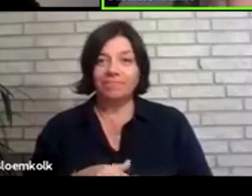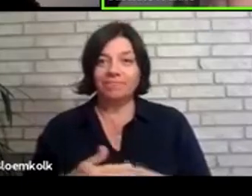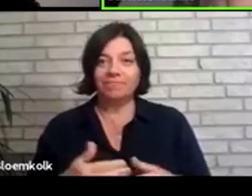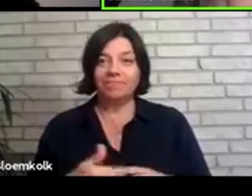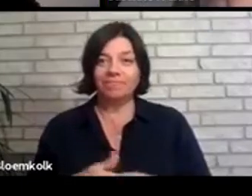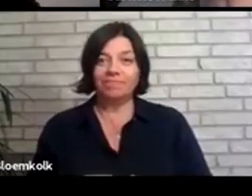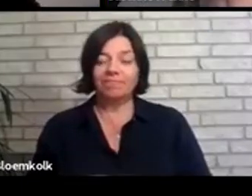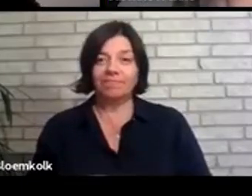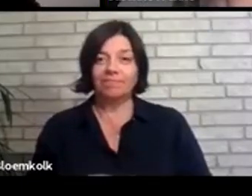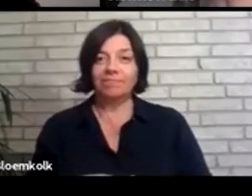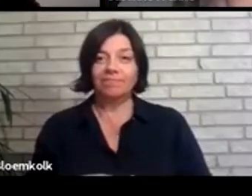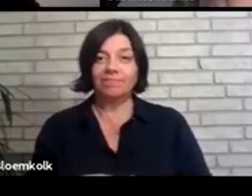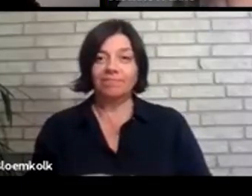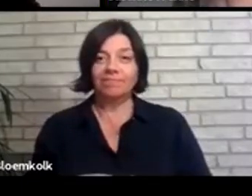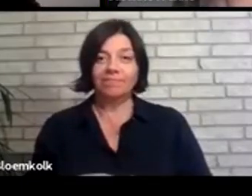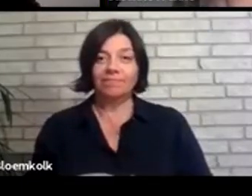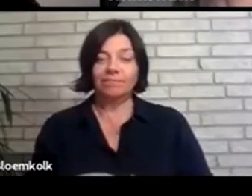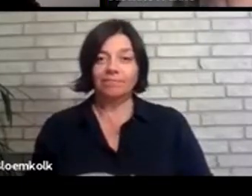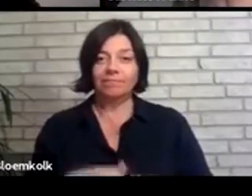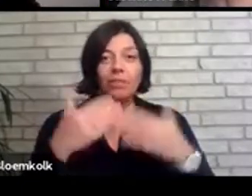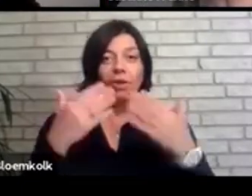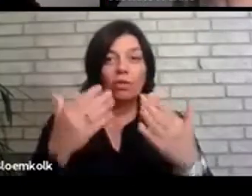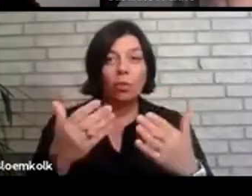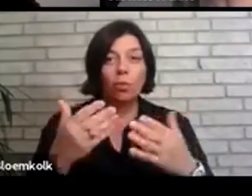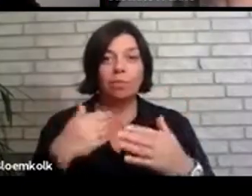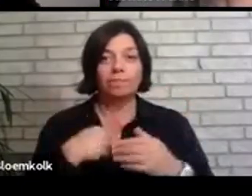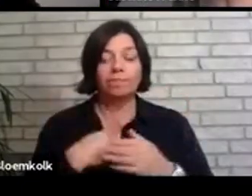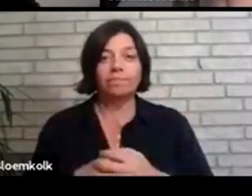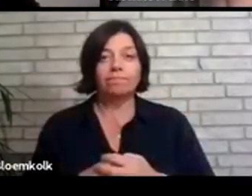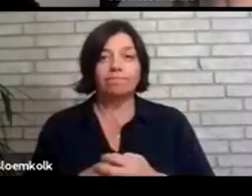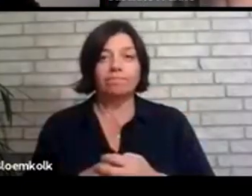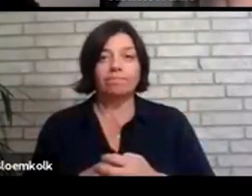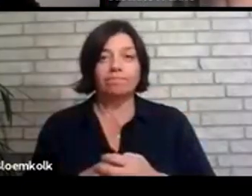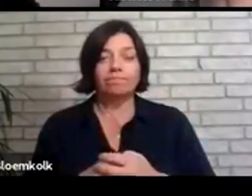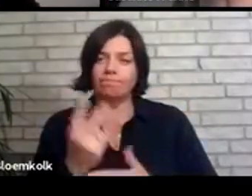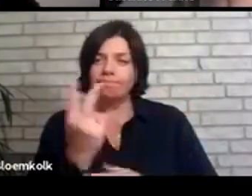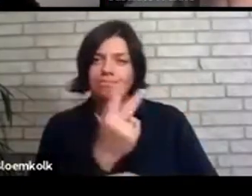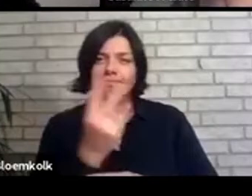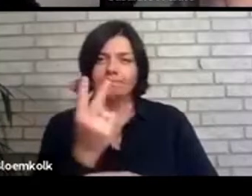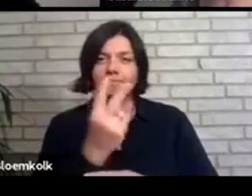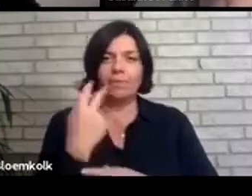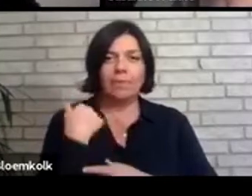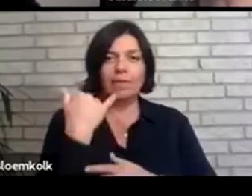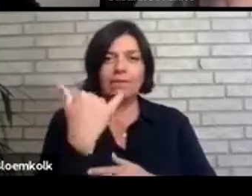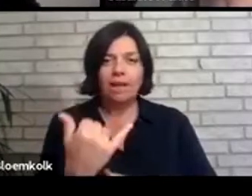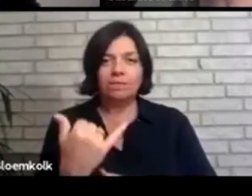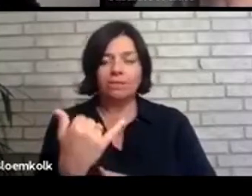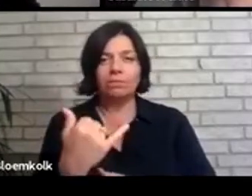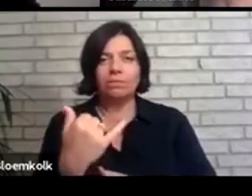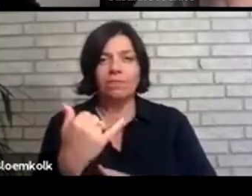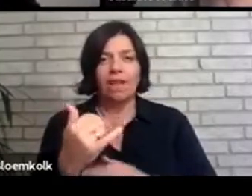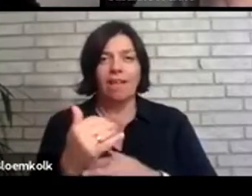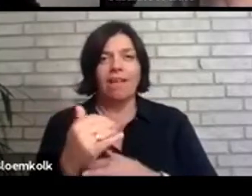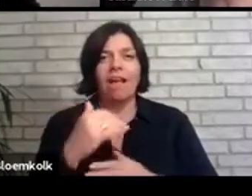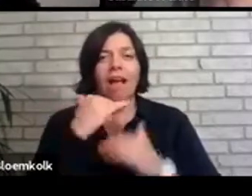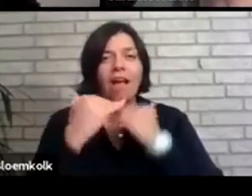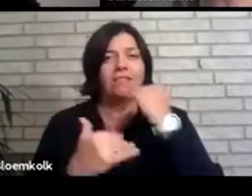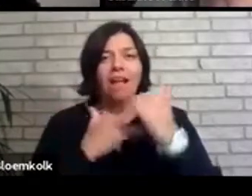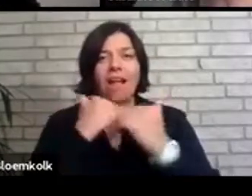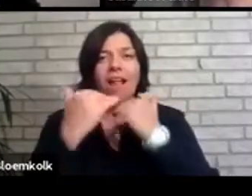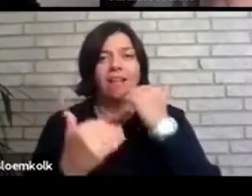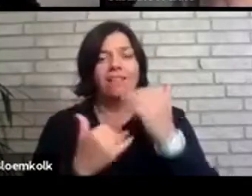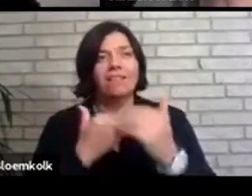Wenn ich das also richtig verstehe, was ihr bislang gesagt habt, müsste eine